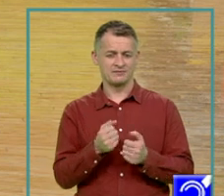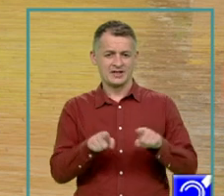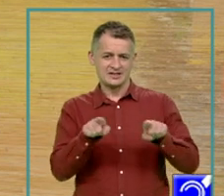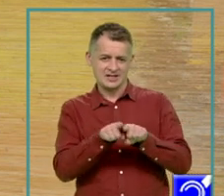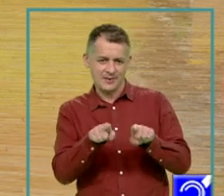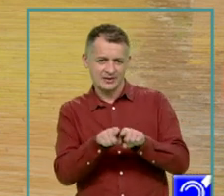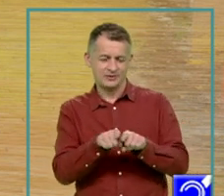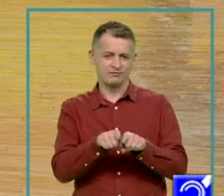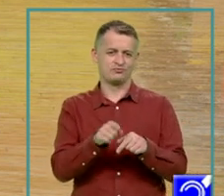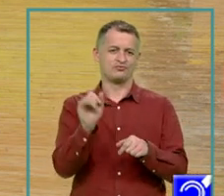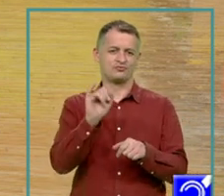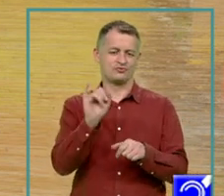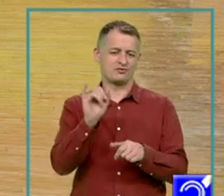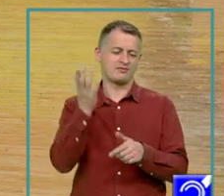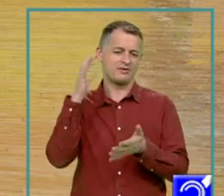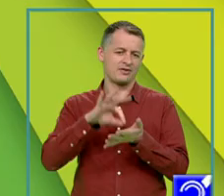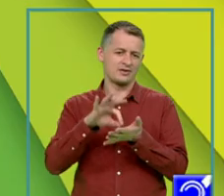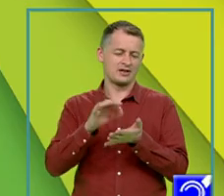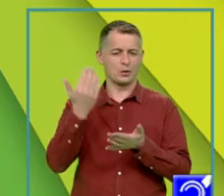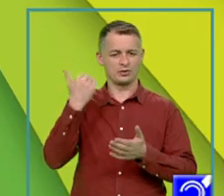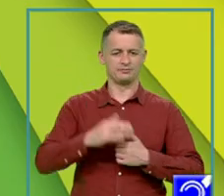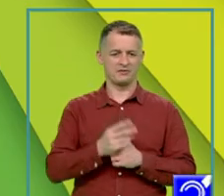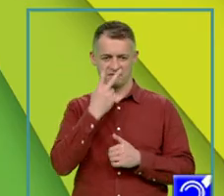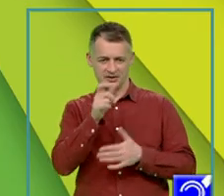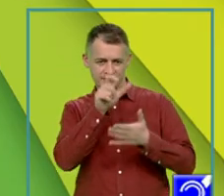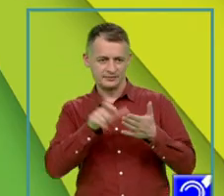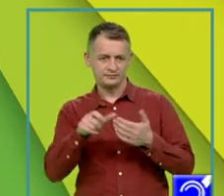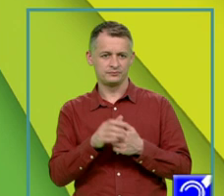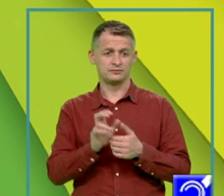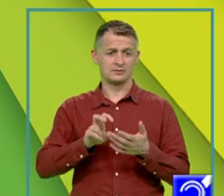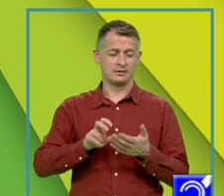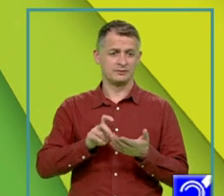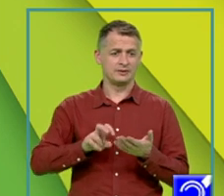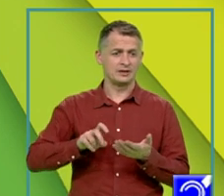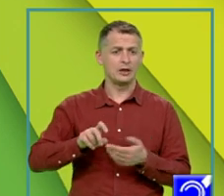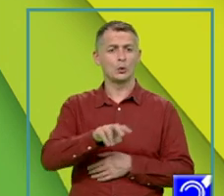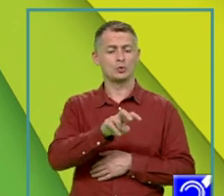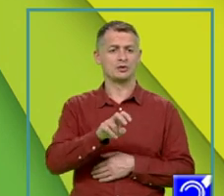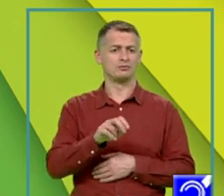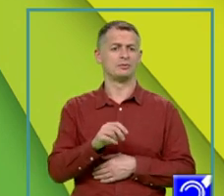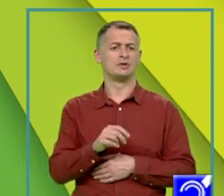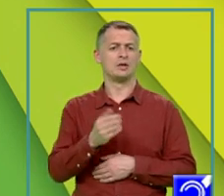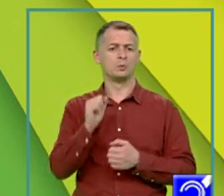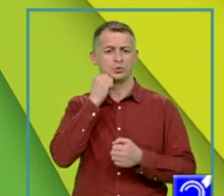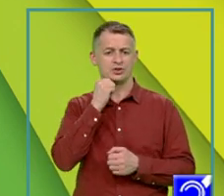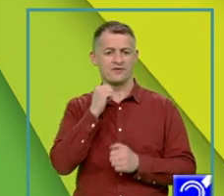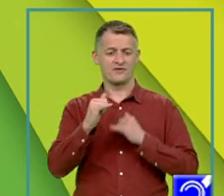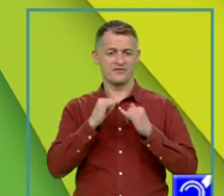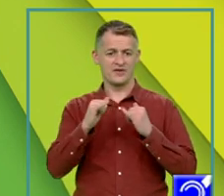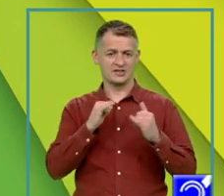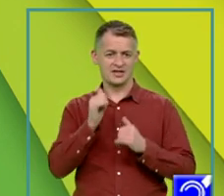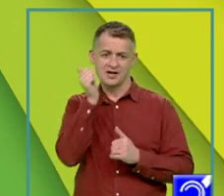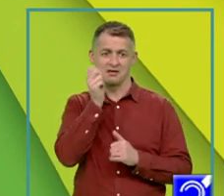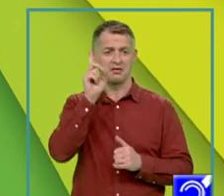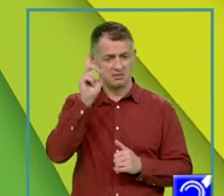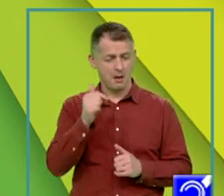cel de data trecută Hai să vedem textul te duce la bunici în vacanța de iarnă mașinuțe cu drag Dacă